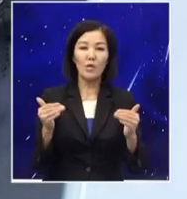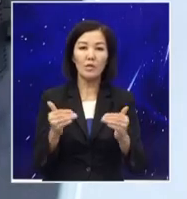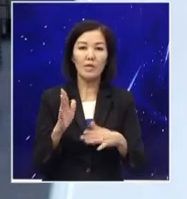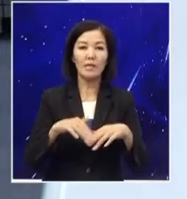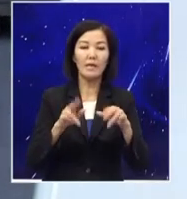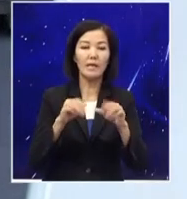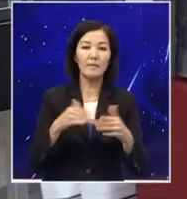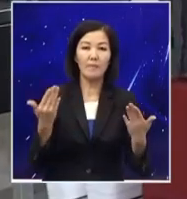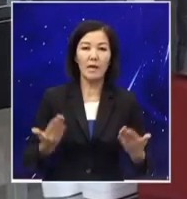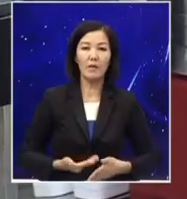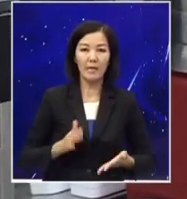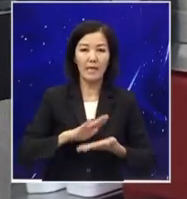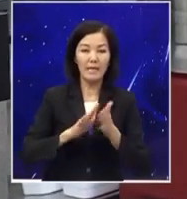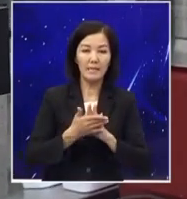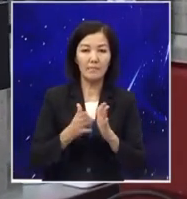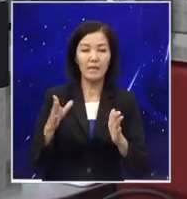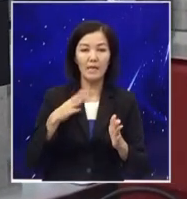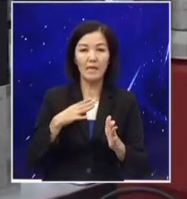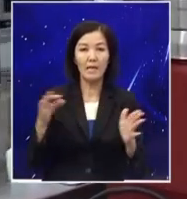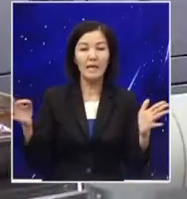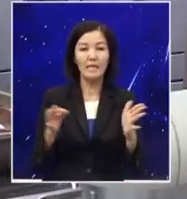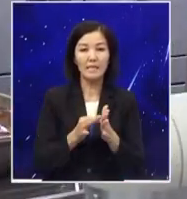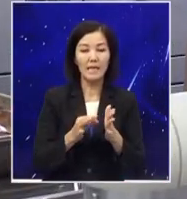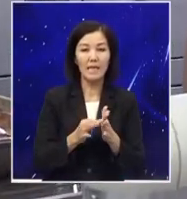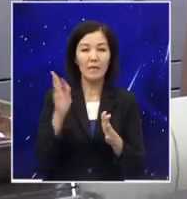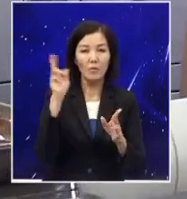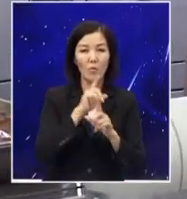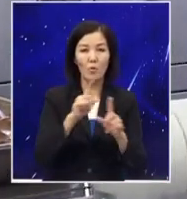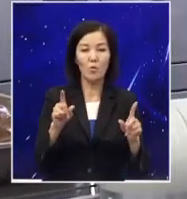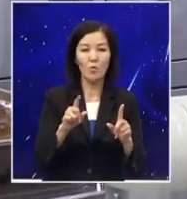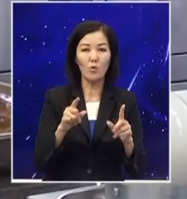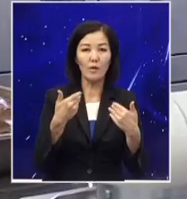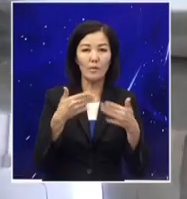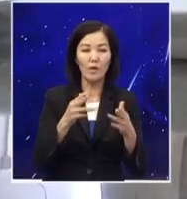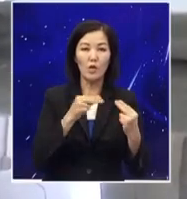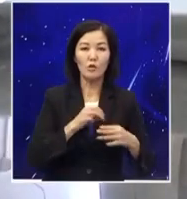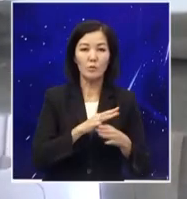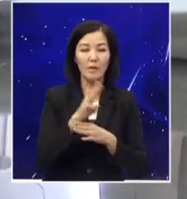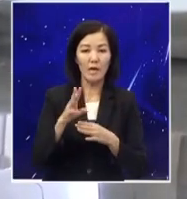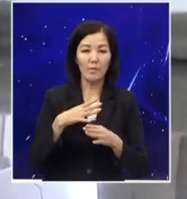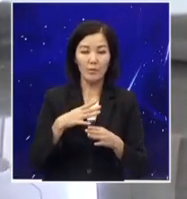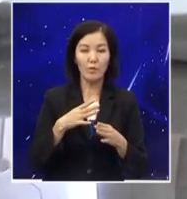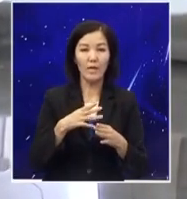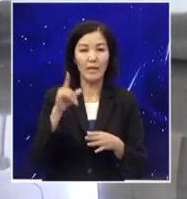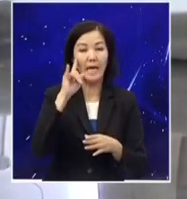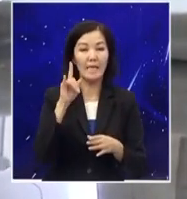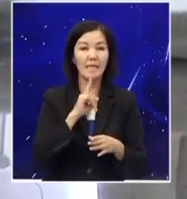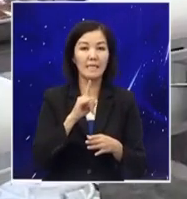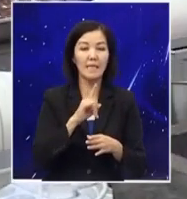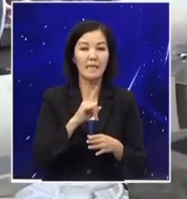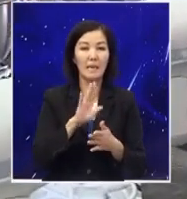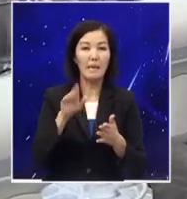арнайы әлеуметтік келісімге келіпті. Мақсаты дәл осы оқу орнынан білім алғандарды жұмыспен қамту. Сондай-ақ Қазақстан бас